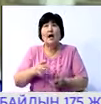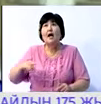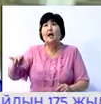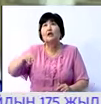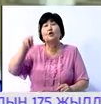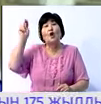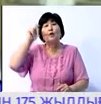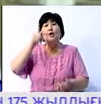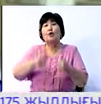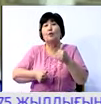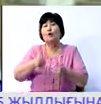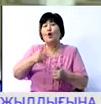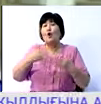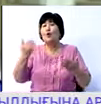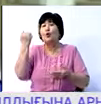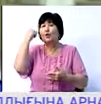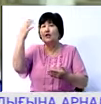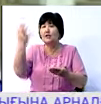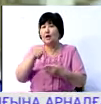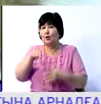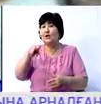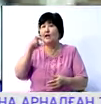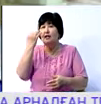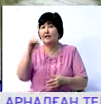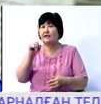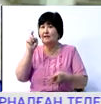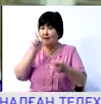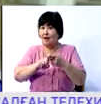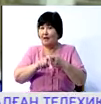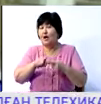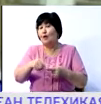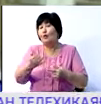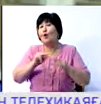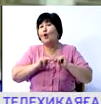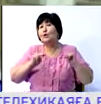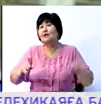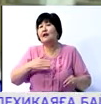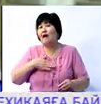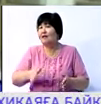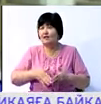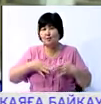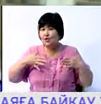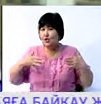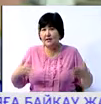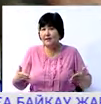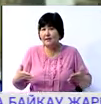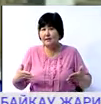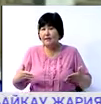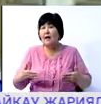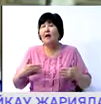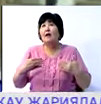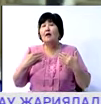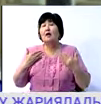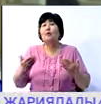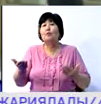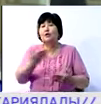білім додаларында үлкен жетістікке жеткенім осы лицейдің арқасы деп білемін. Лицей ұстаздарына алғысым шексіз. Бізге